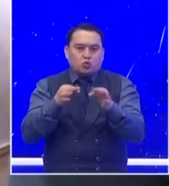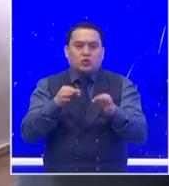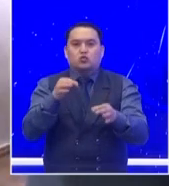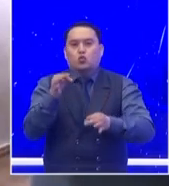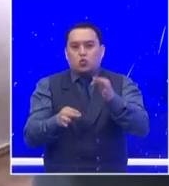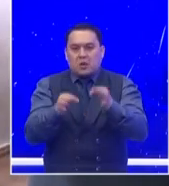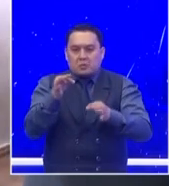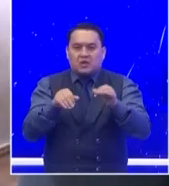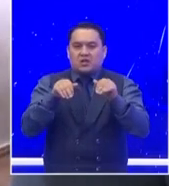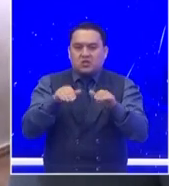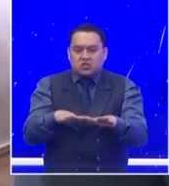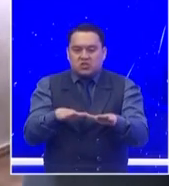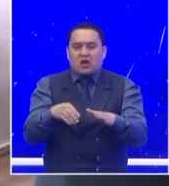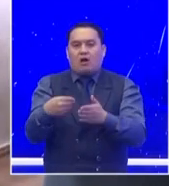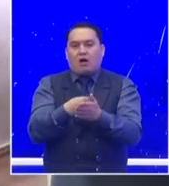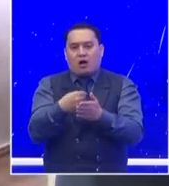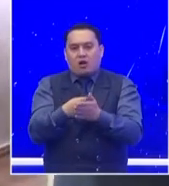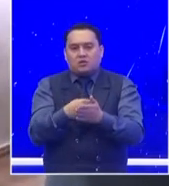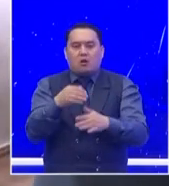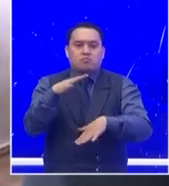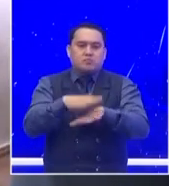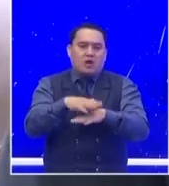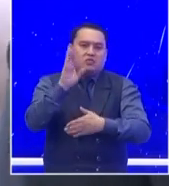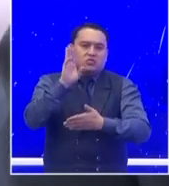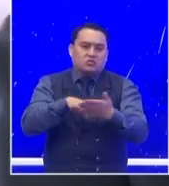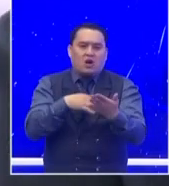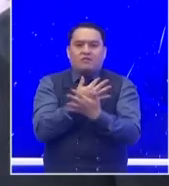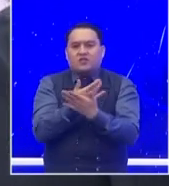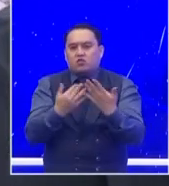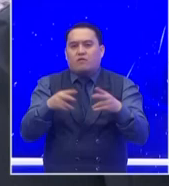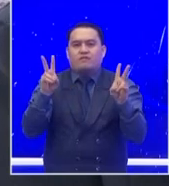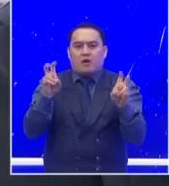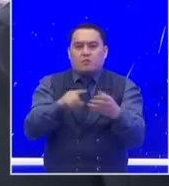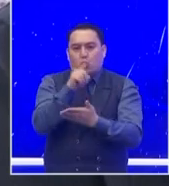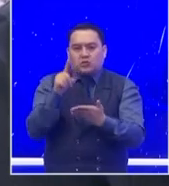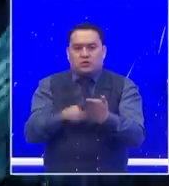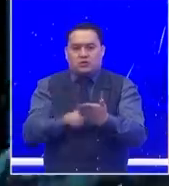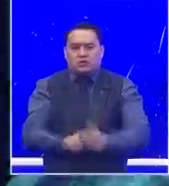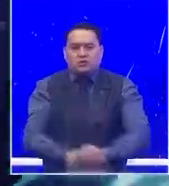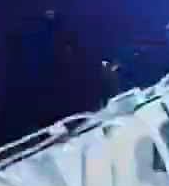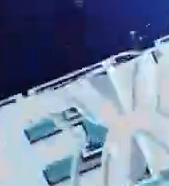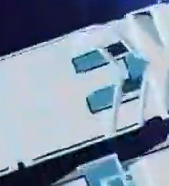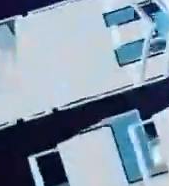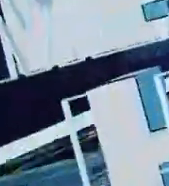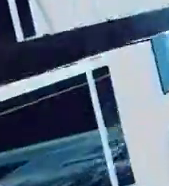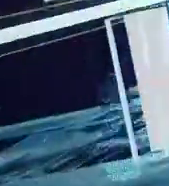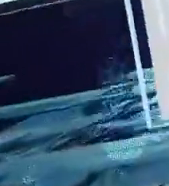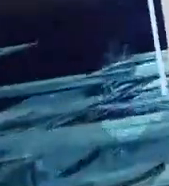решений, по вопросам алиментов, по банковским спорам, штрафам и другим интересующим людей вопросам.